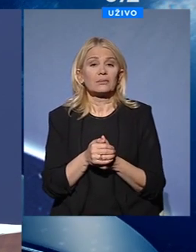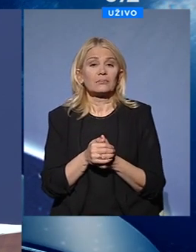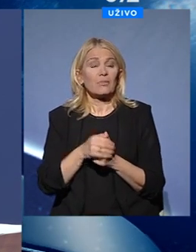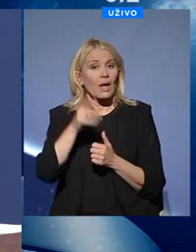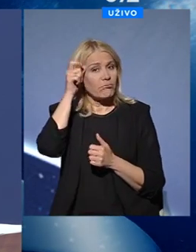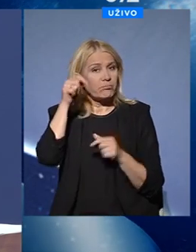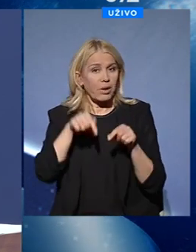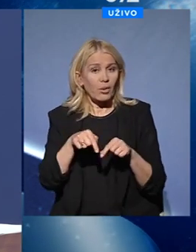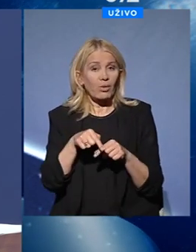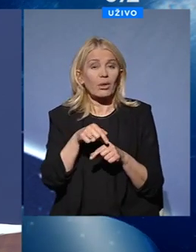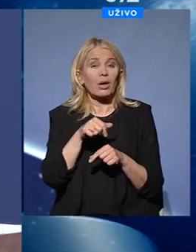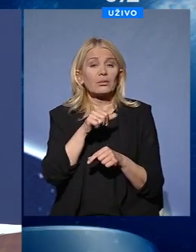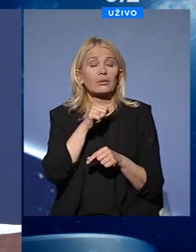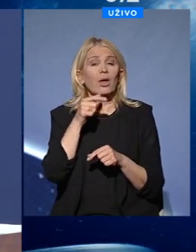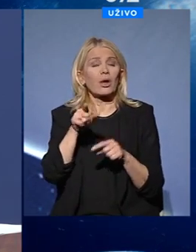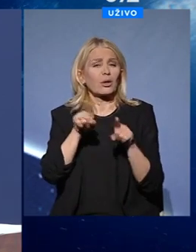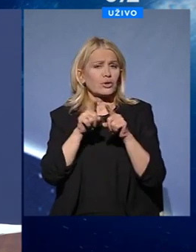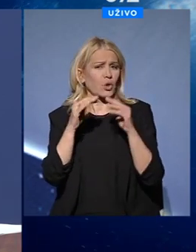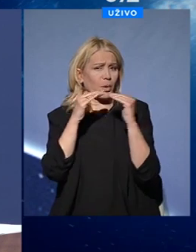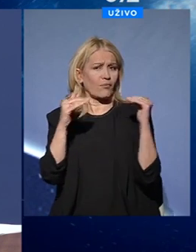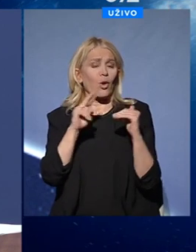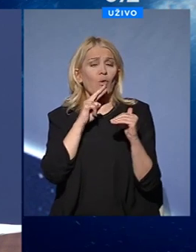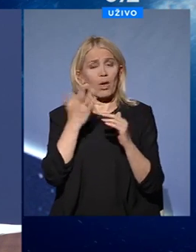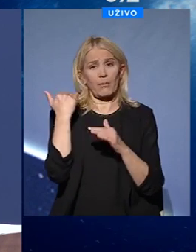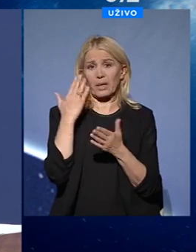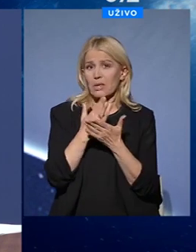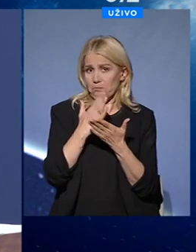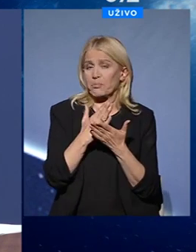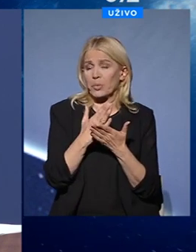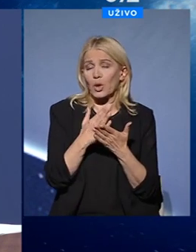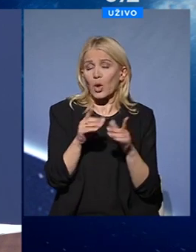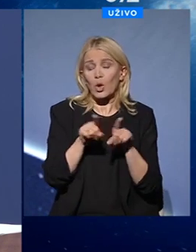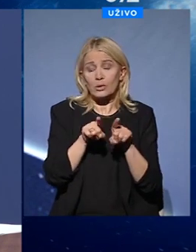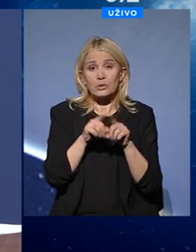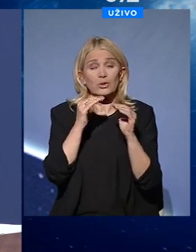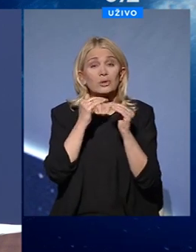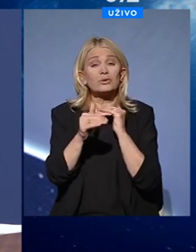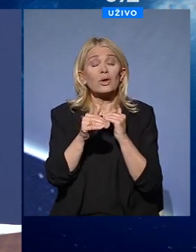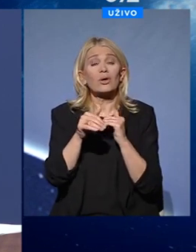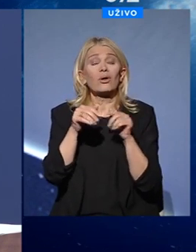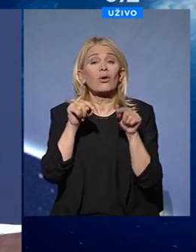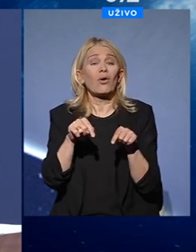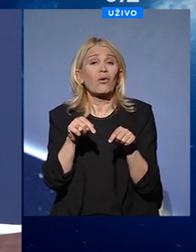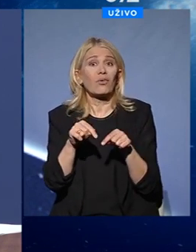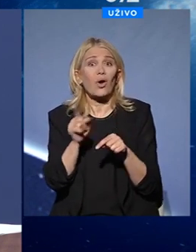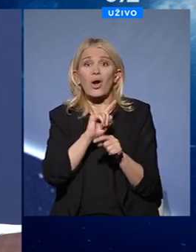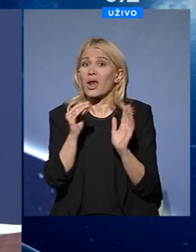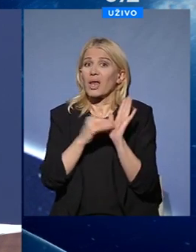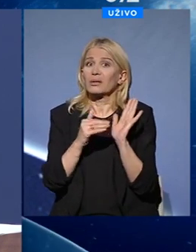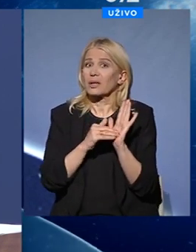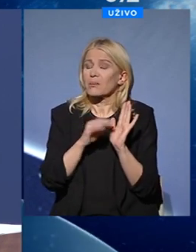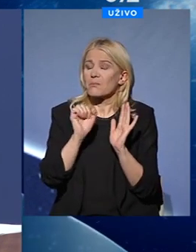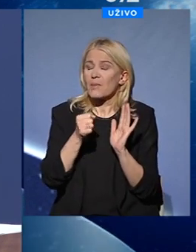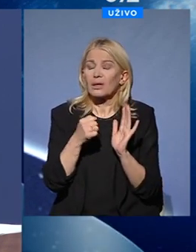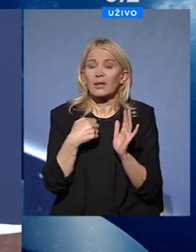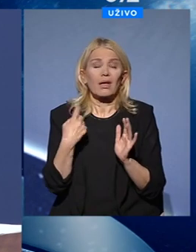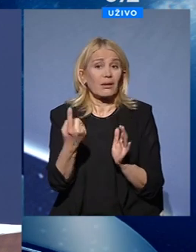Beograd je na onom nivou na kom je bio, ali ovo ne treba da nas